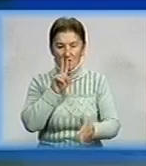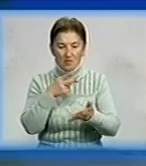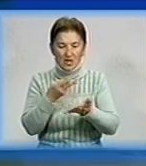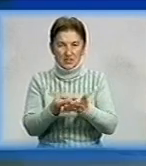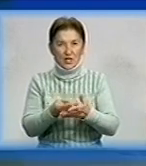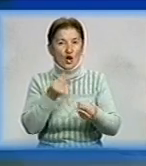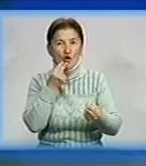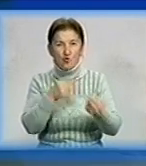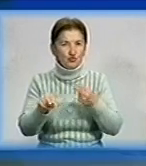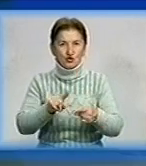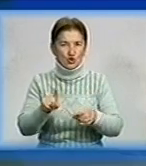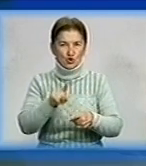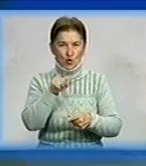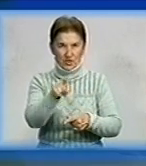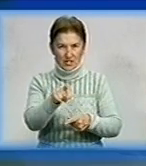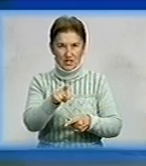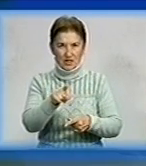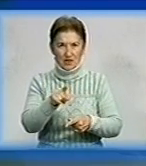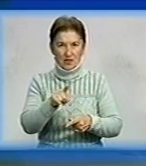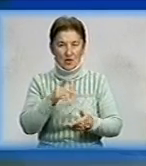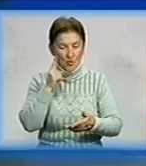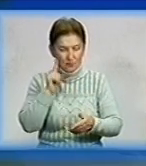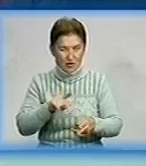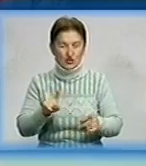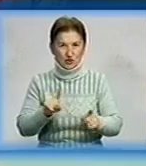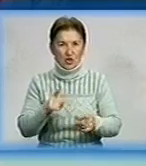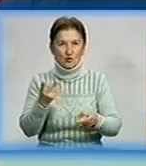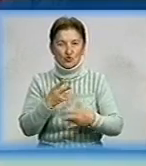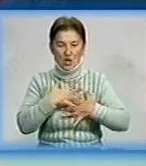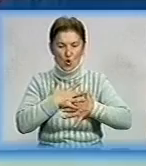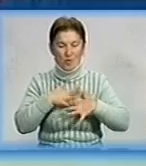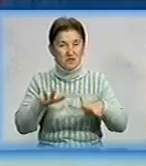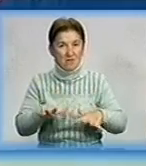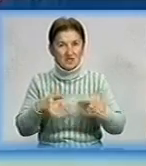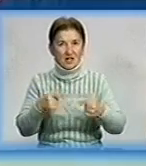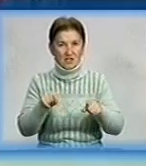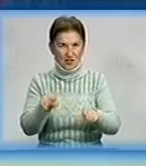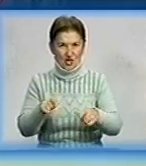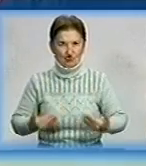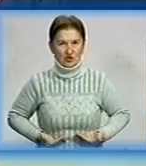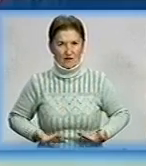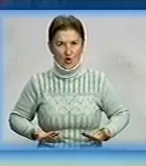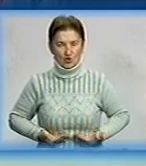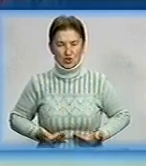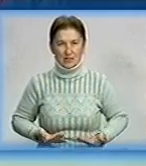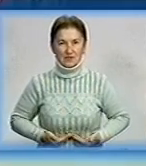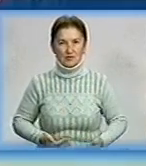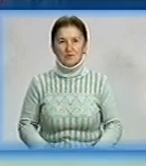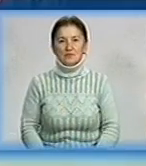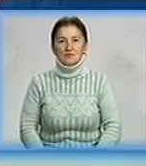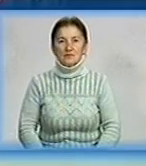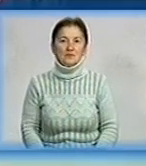тебе, тебе нужно любить место, в котором ты живешь. and I would say at the same time, creativity itself makes the